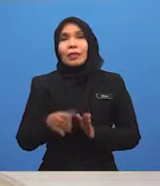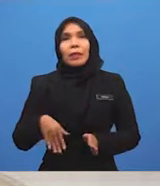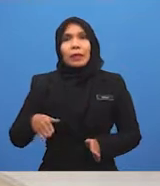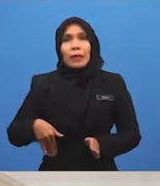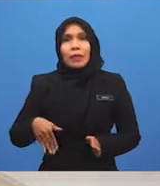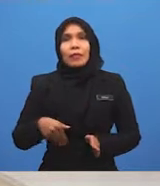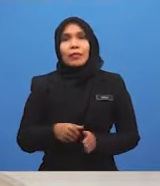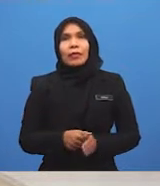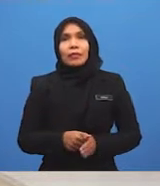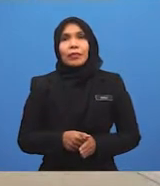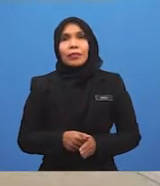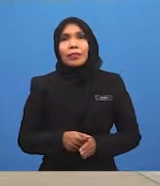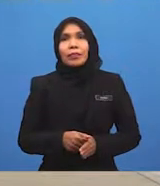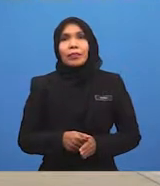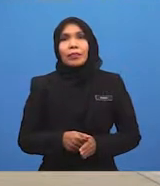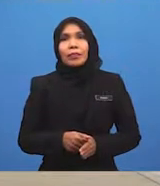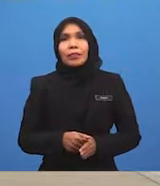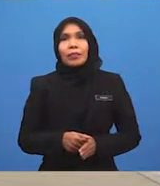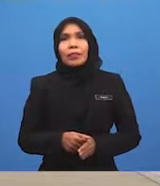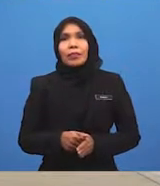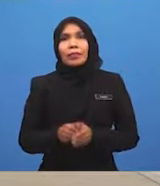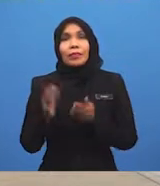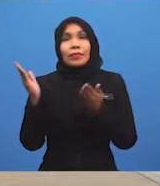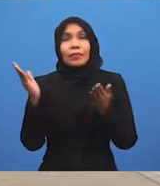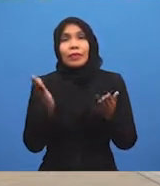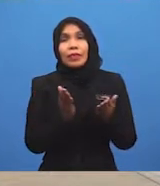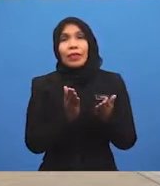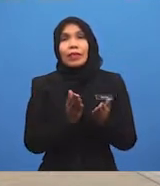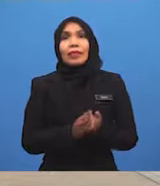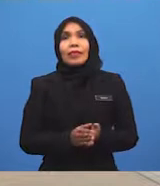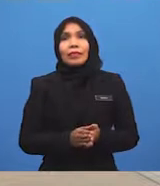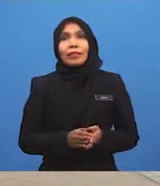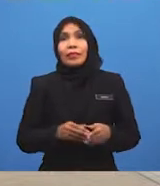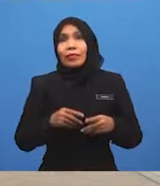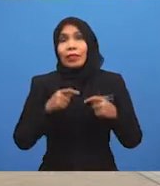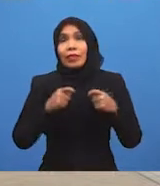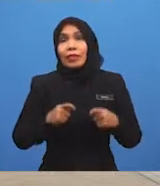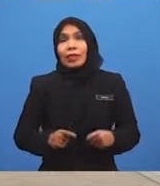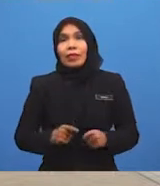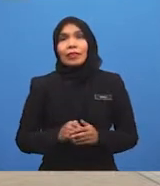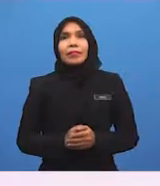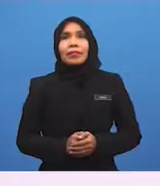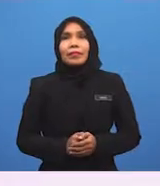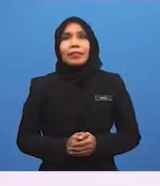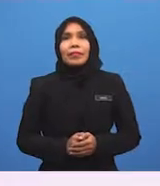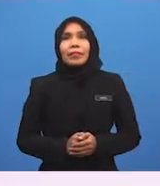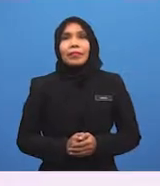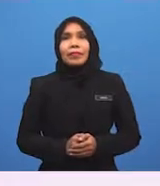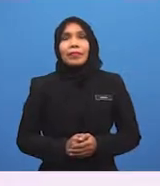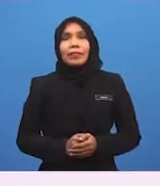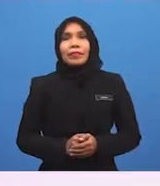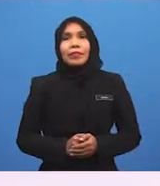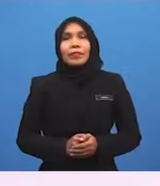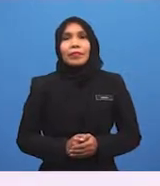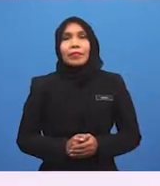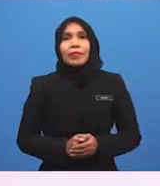cara pertama, sila menghayati situasi dalam gambar ini. Wan